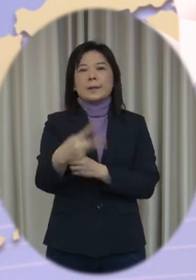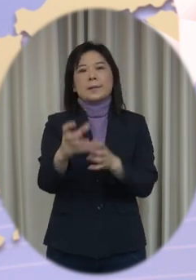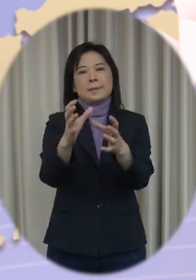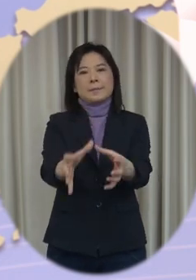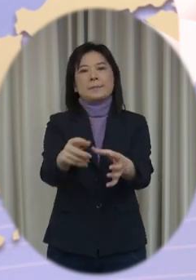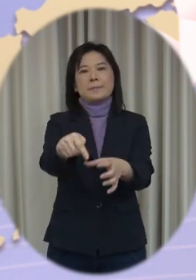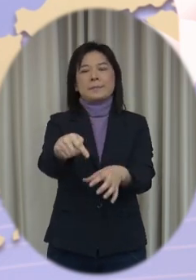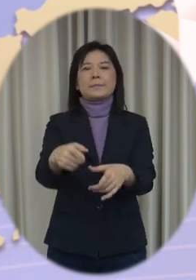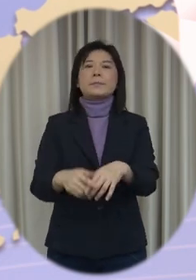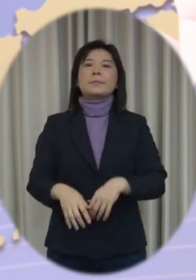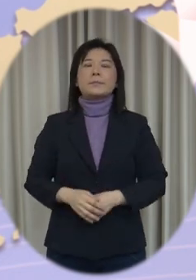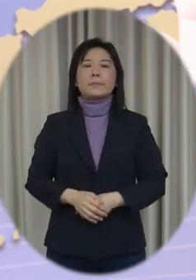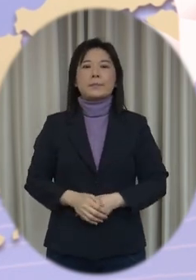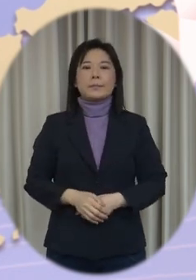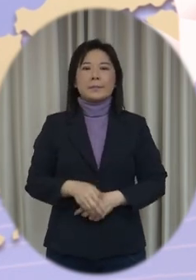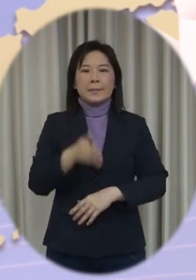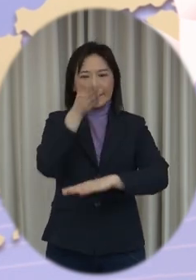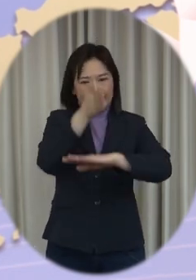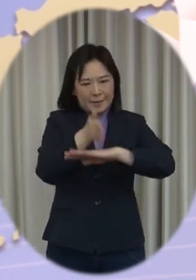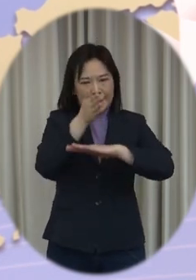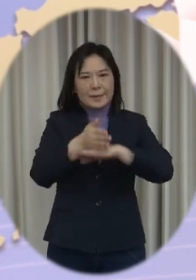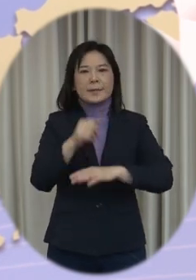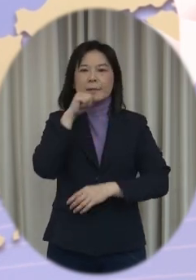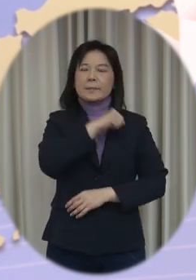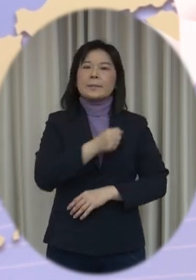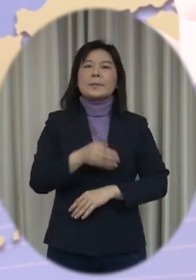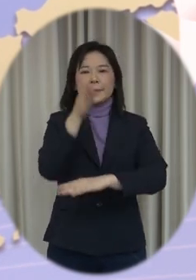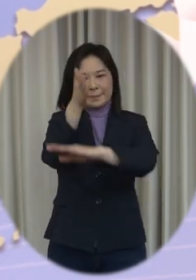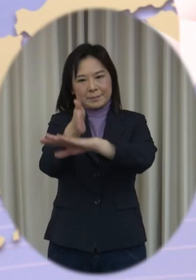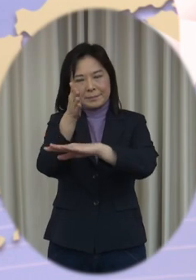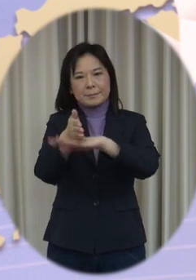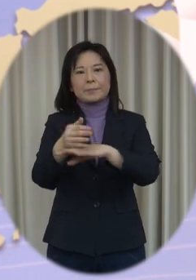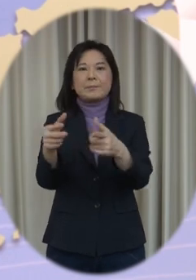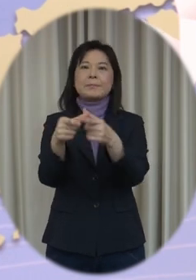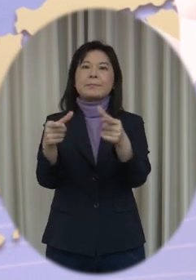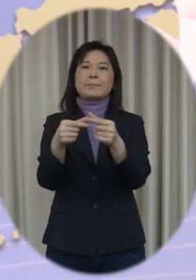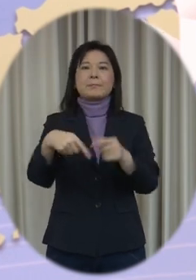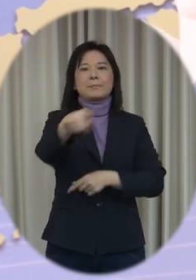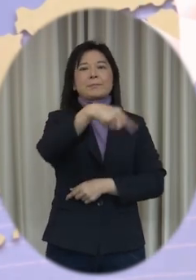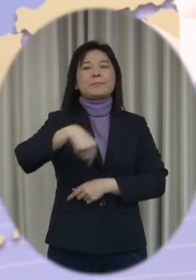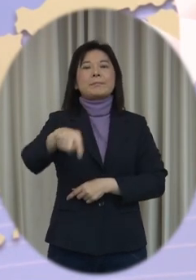区。谢谢台湾，谢谢你们，谢谢。